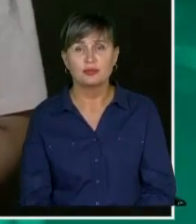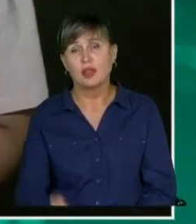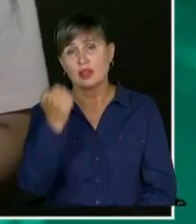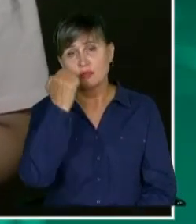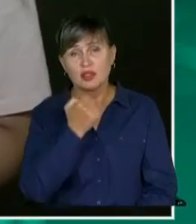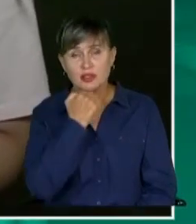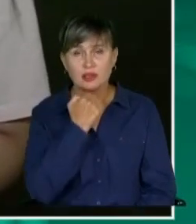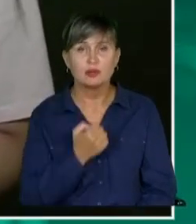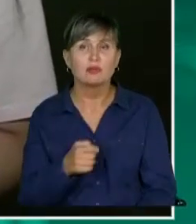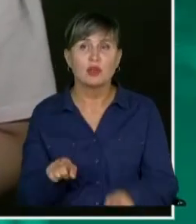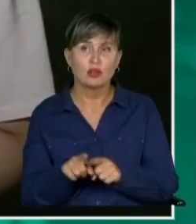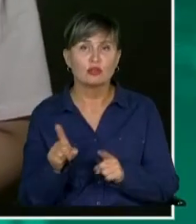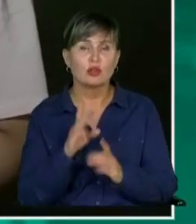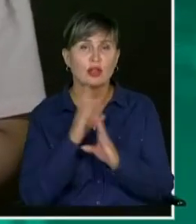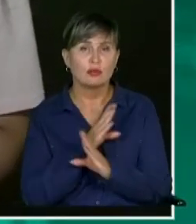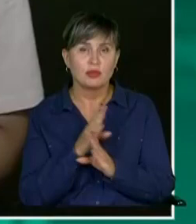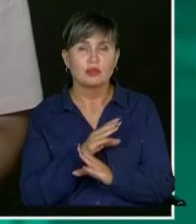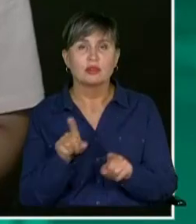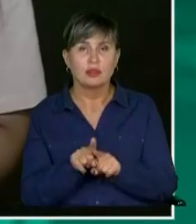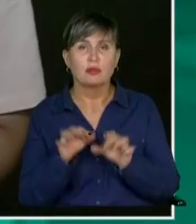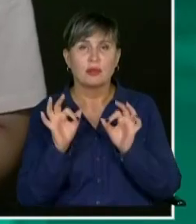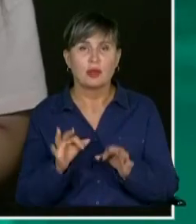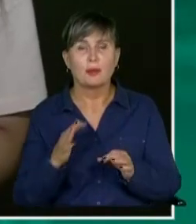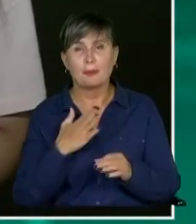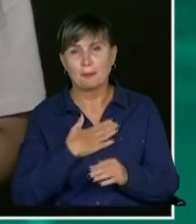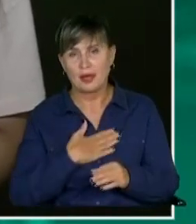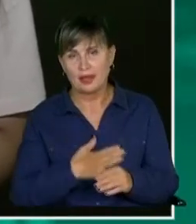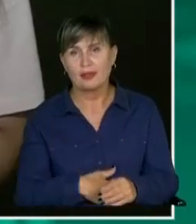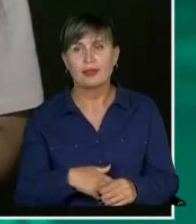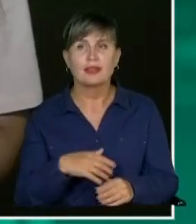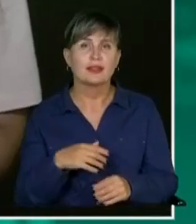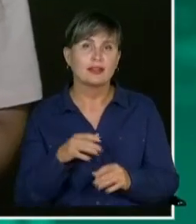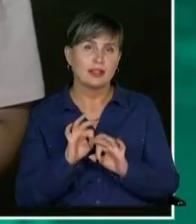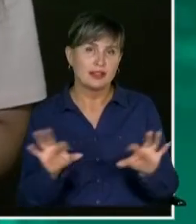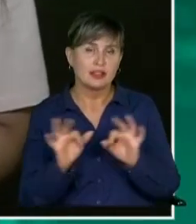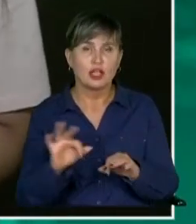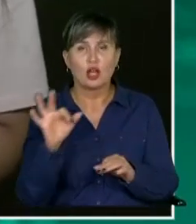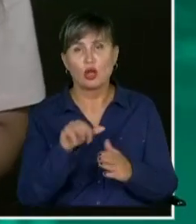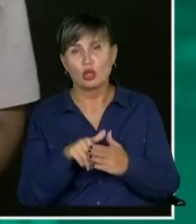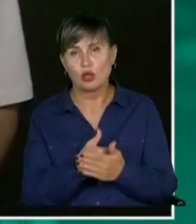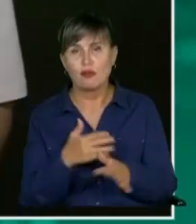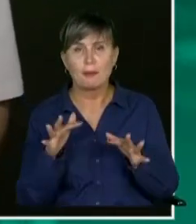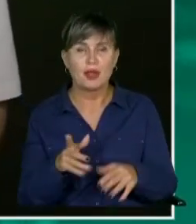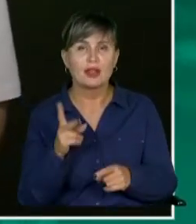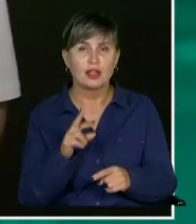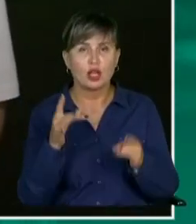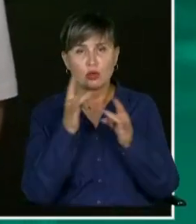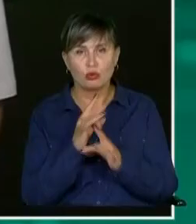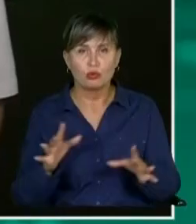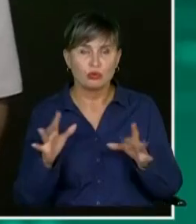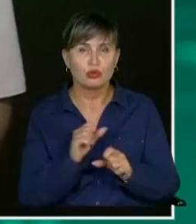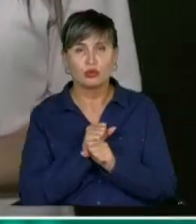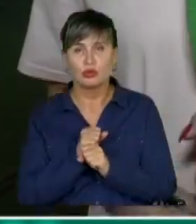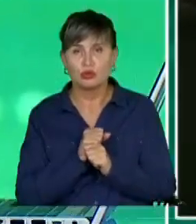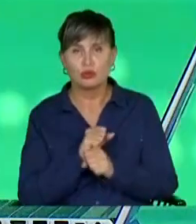Спасибо, Амина. Похоже, что атмосфера там и правда приятная и располагающая. Амина Усенова рассказала о новом месте для культурного